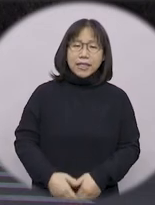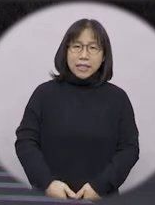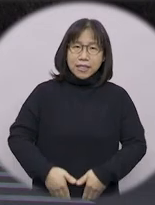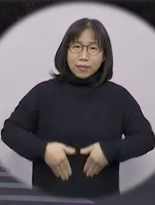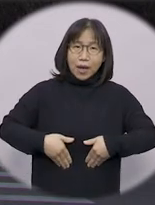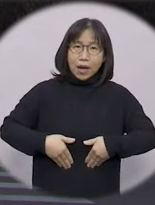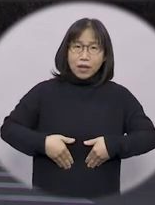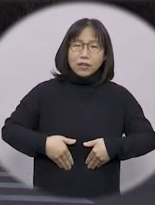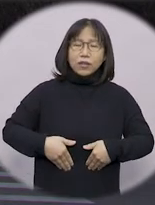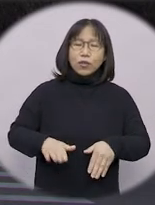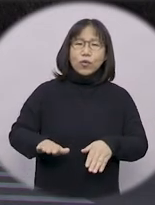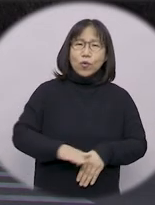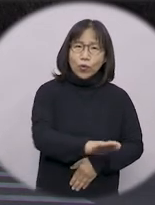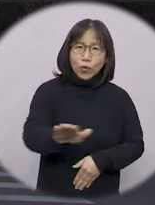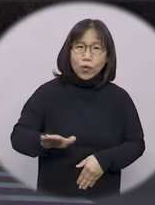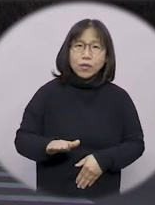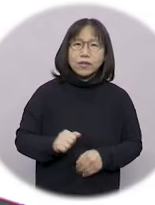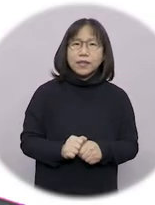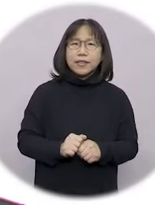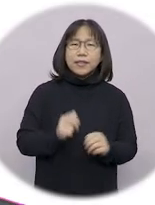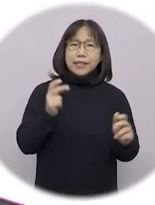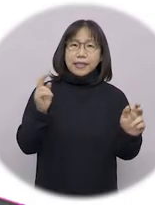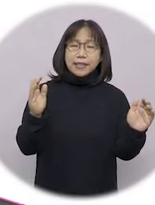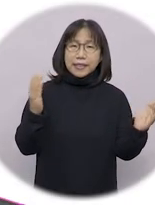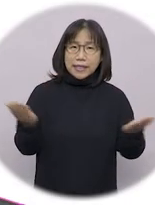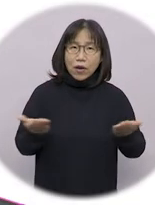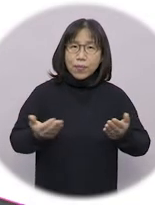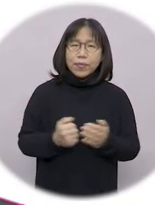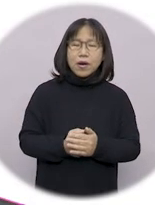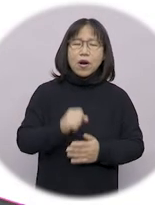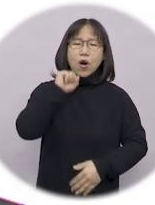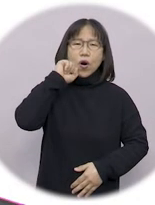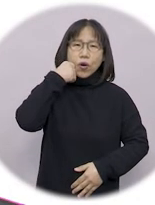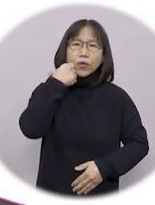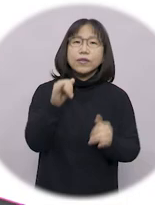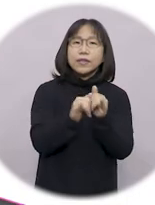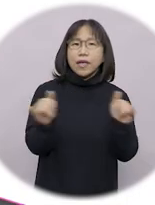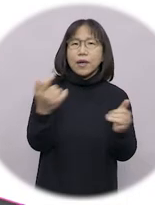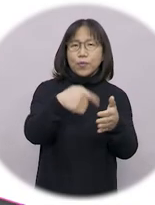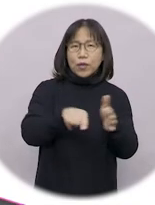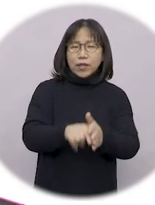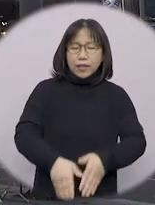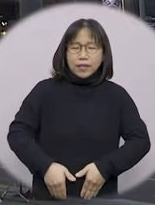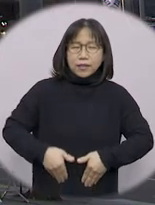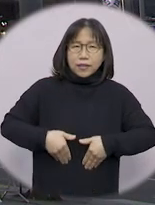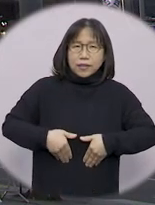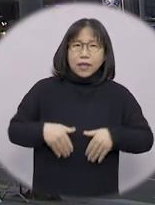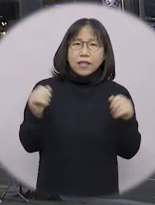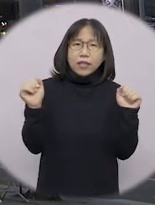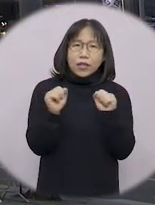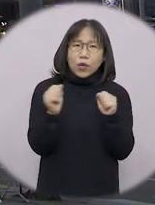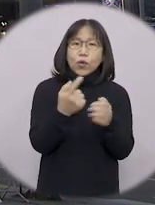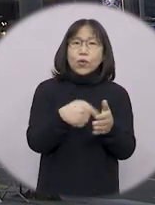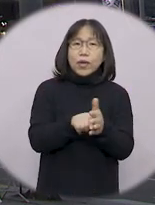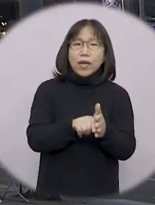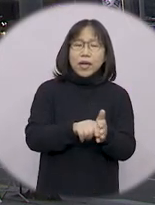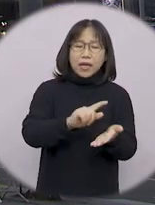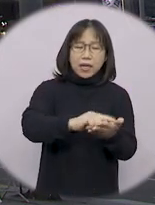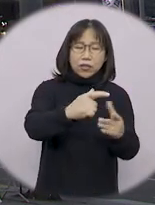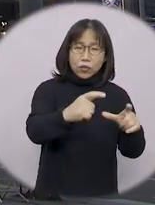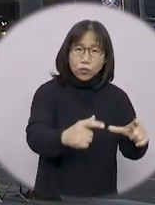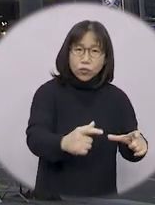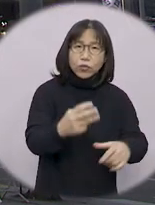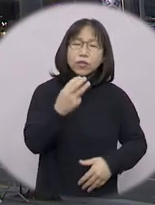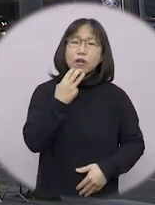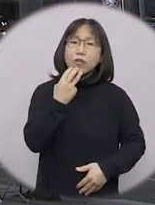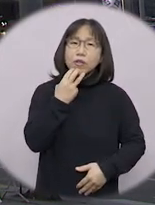희망온돌 따뜻한 겨울나기 사업은 저소득 취약계층 주민들이 따뜻한 겨울을 보낼 수 있도록 강서구 와 서울 사회복지공동모금회